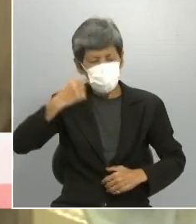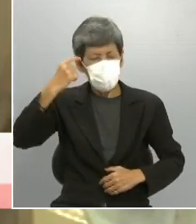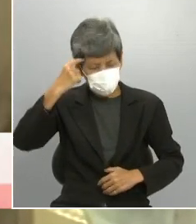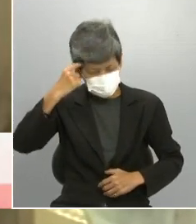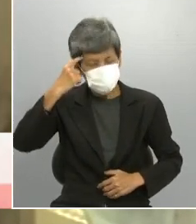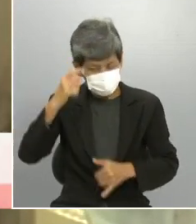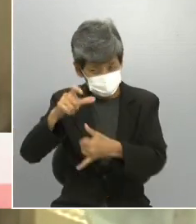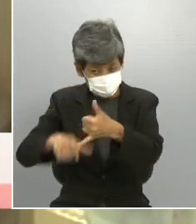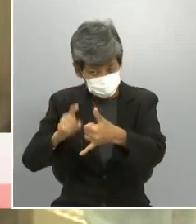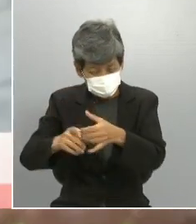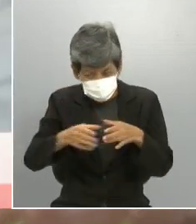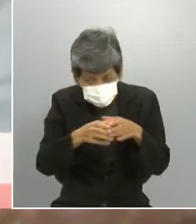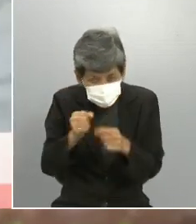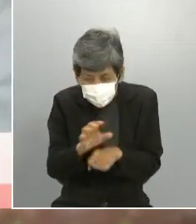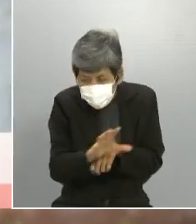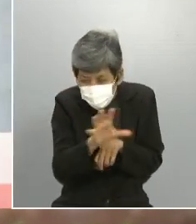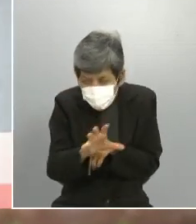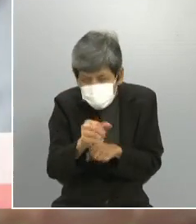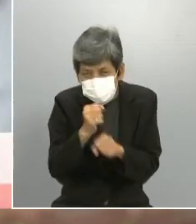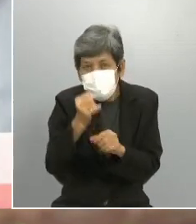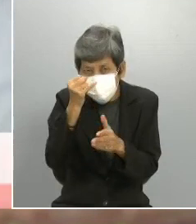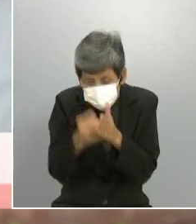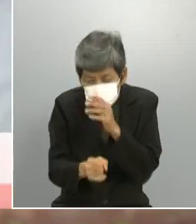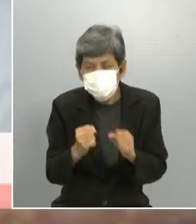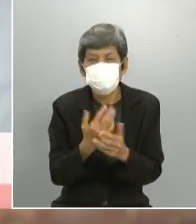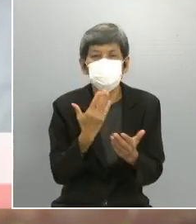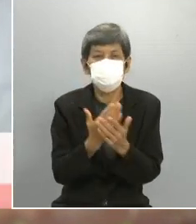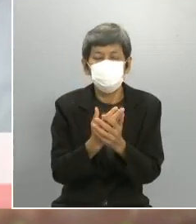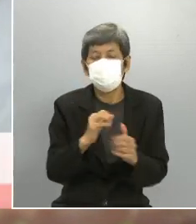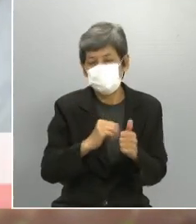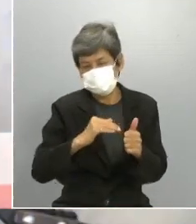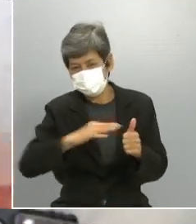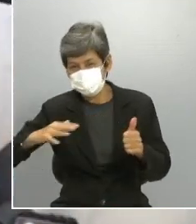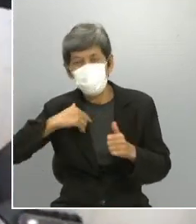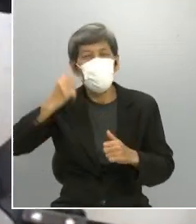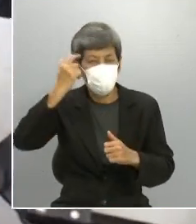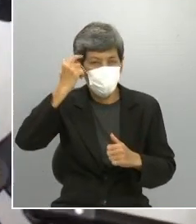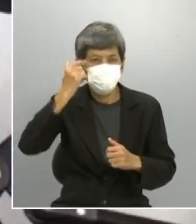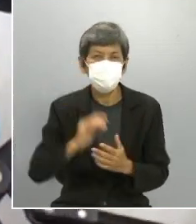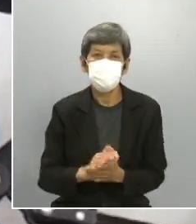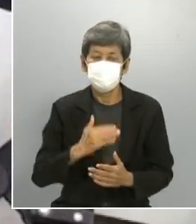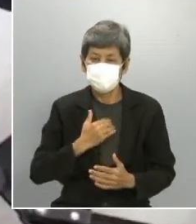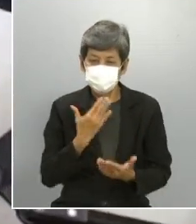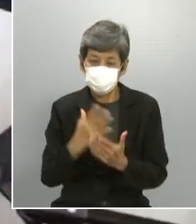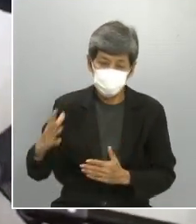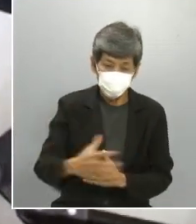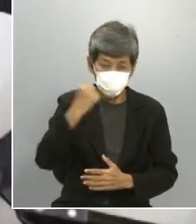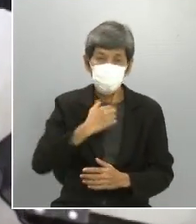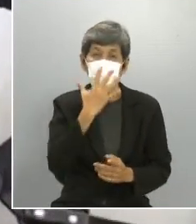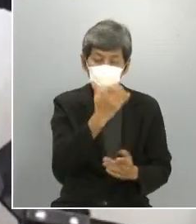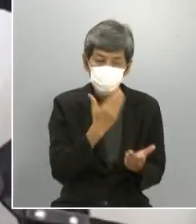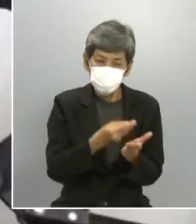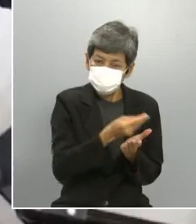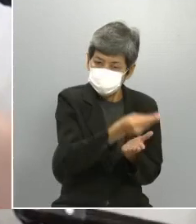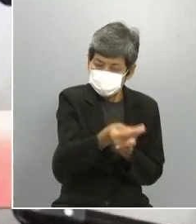พฤติกรรมของกระบวนการนี้เข้าข่ายความผิดแชร์ลูกโซ่ค่ะนี่มันอะไรยึดทรัพย์สินได้ผู้จะหายโอกาสได้เงิน